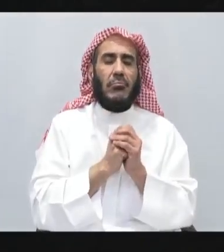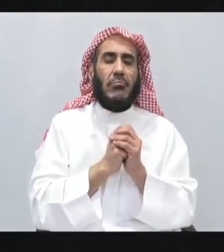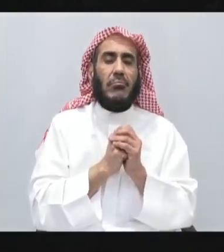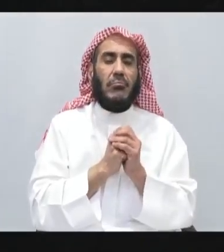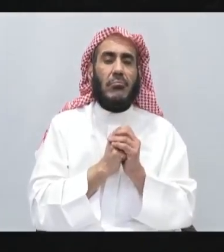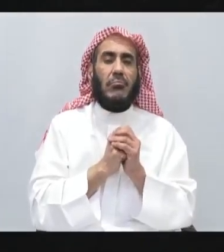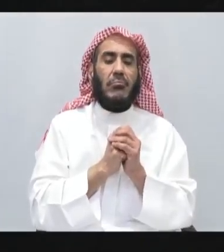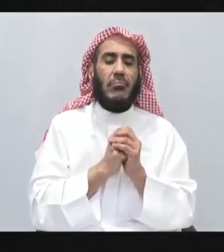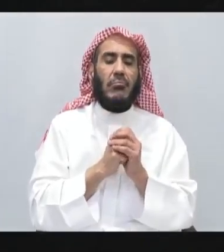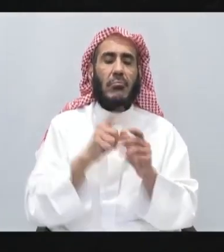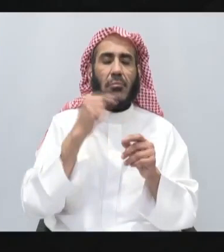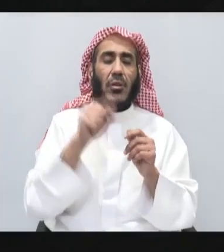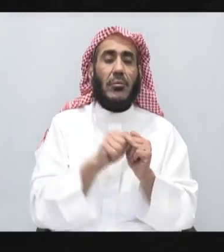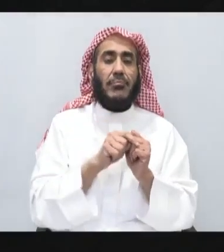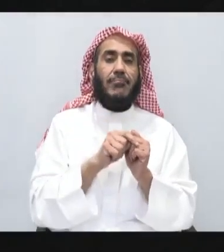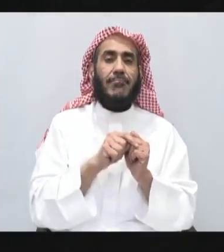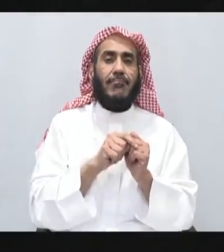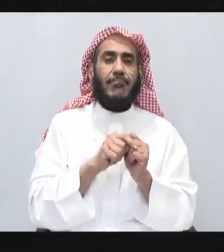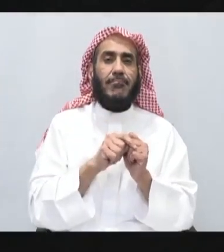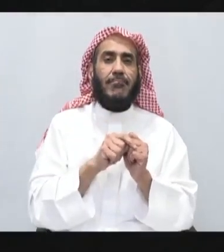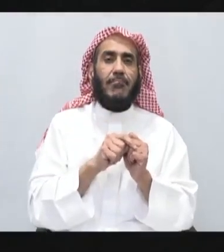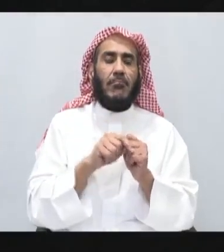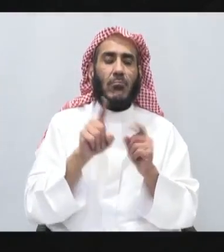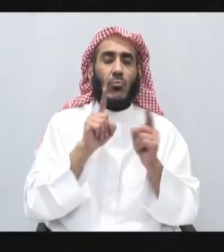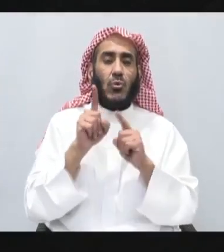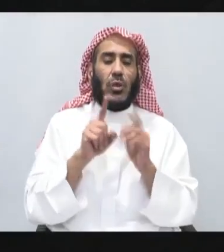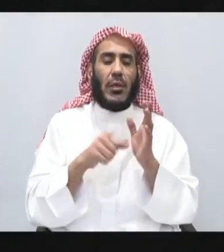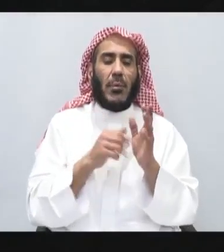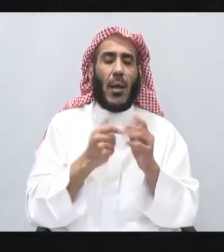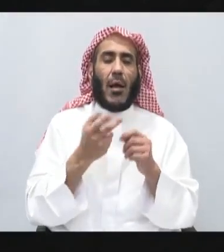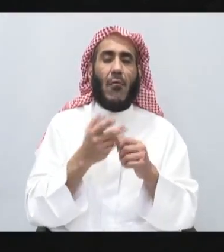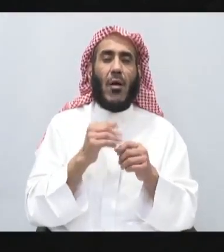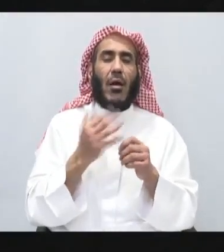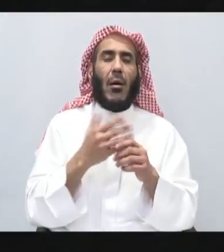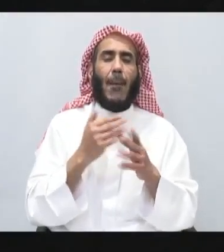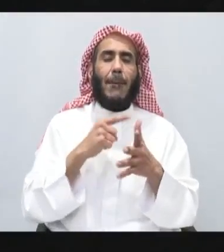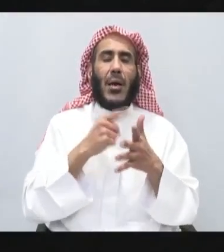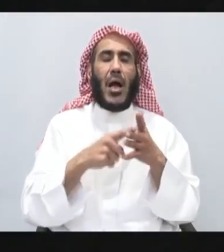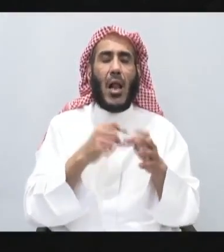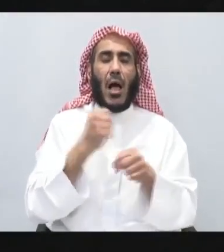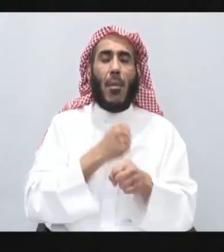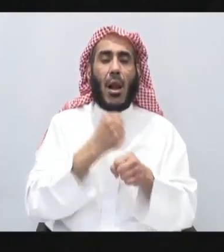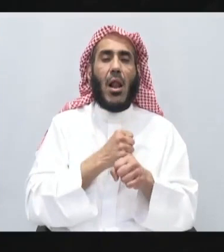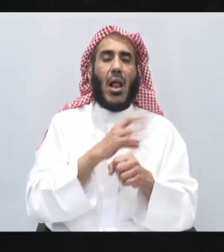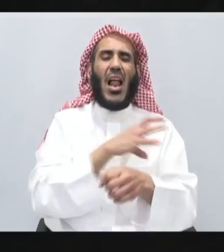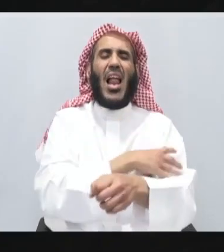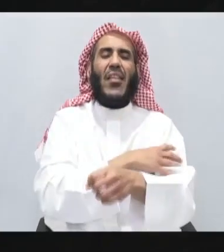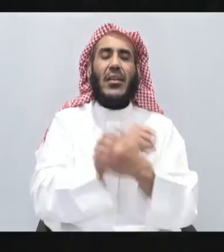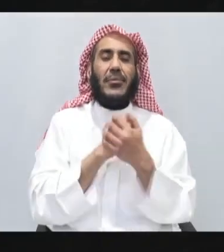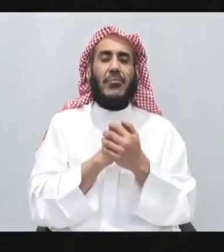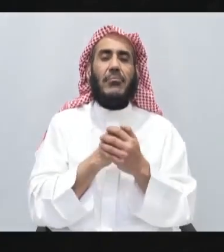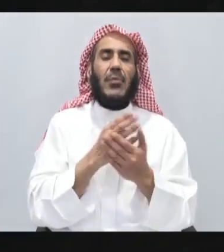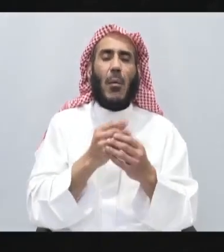بالحركه اذا نشاهد المبدا كيف يتم او مراحل عمل العضلات